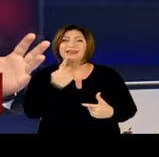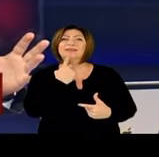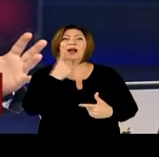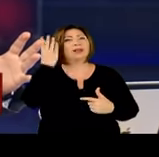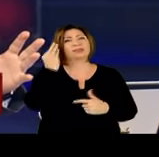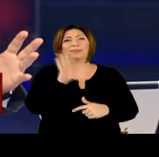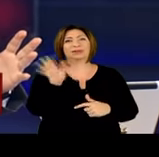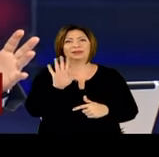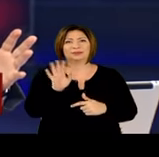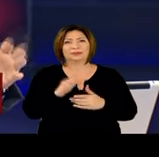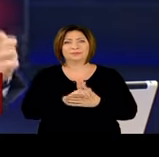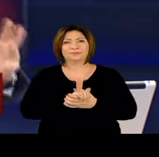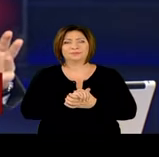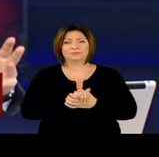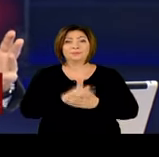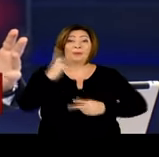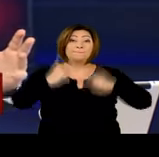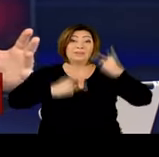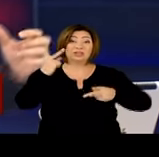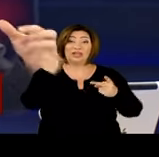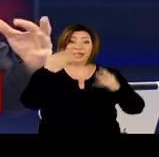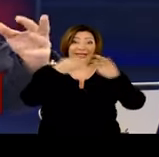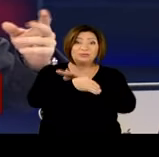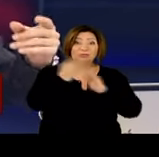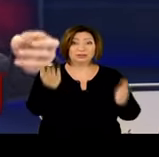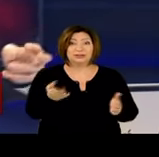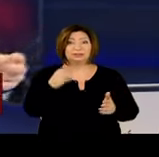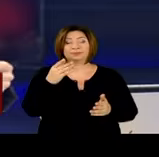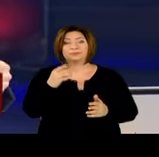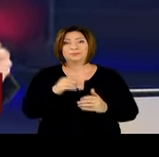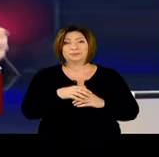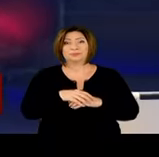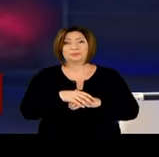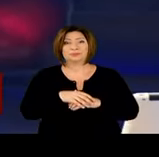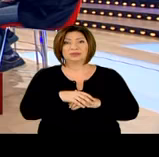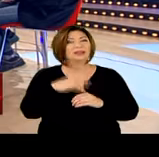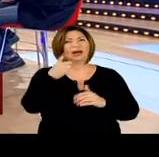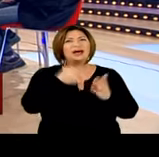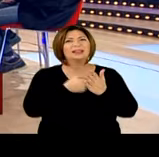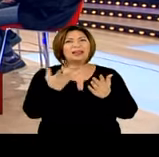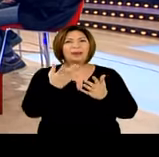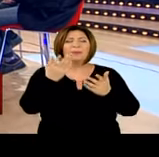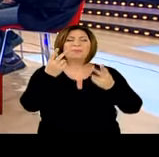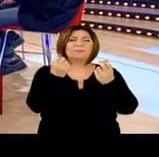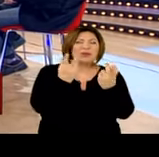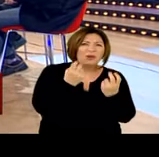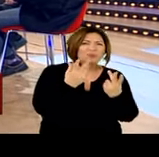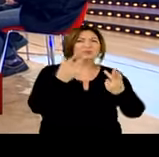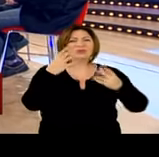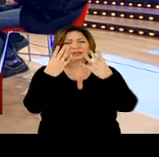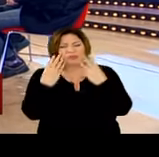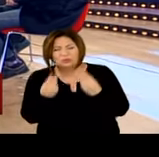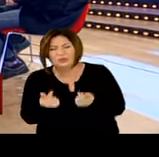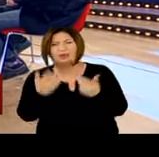anlamadan evet. Bir takım şeylere girmişiz. Yani böyle işte neydi onun adı, bakteriler bilmem neler,